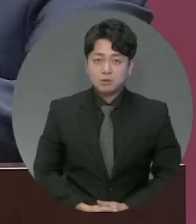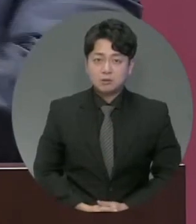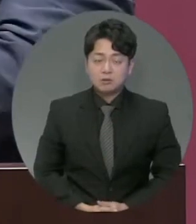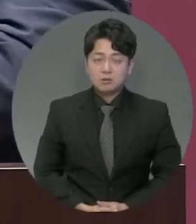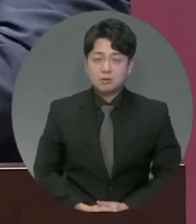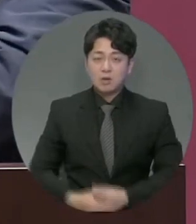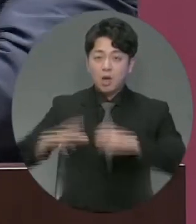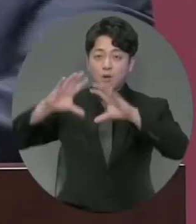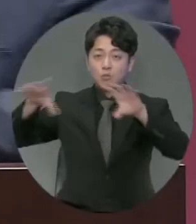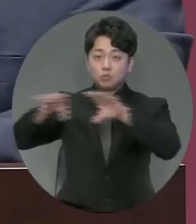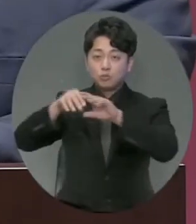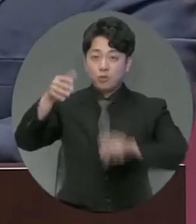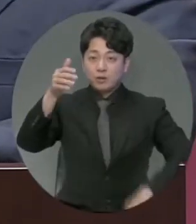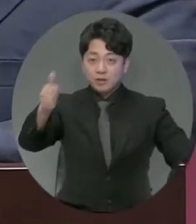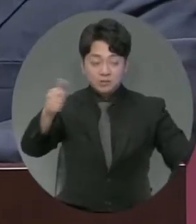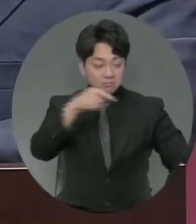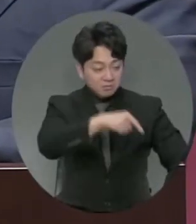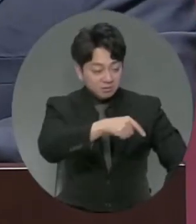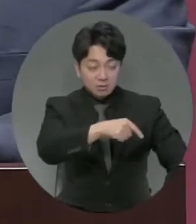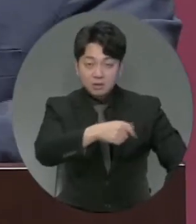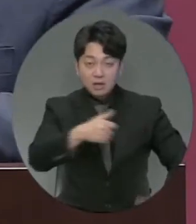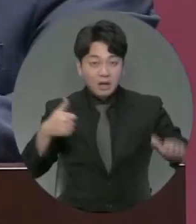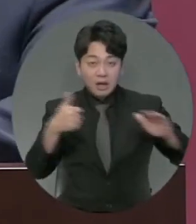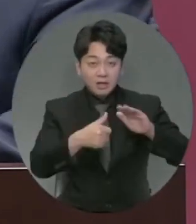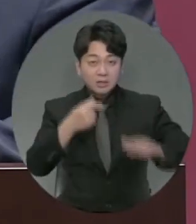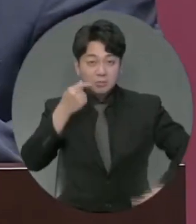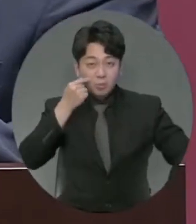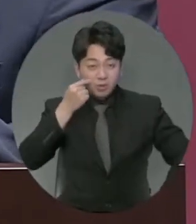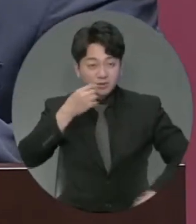자리에서 미안하다, 격려하다 말 한마디